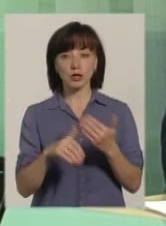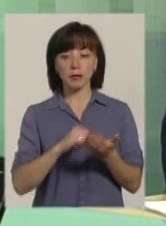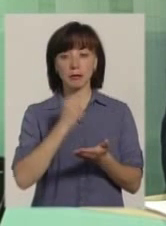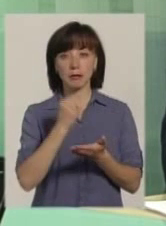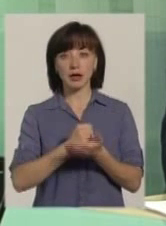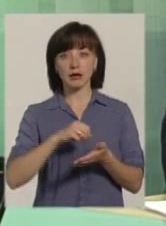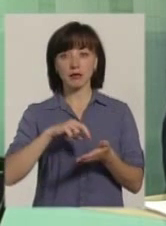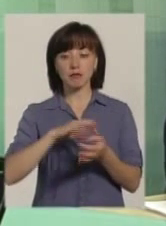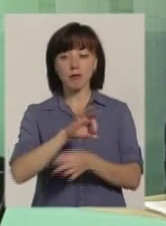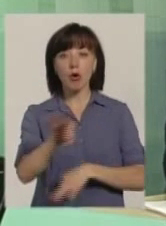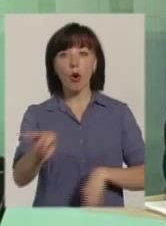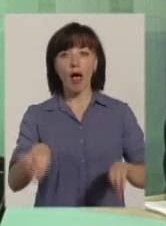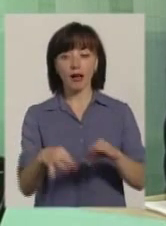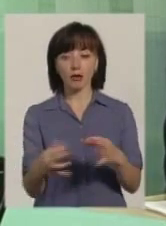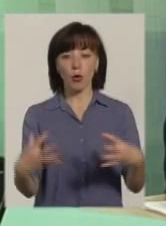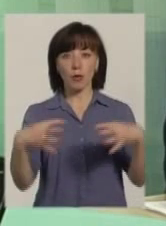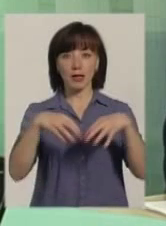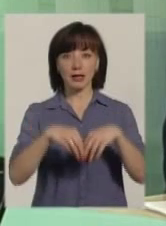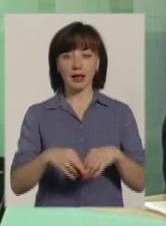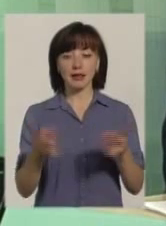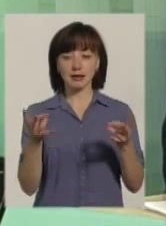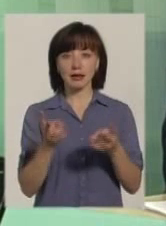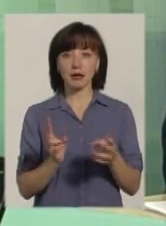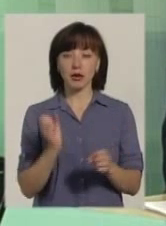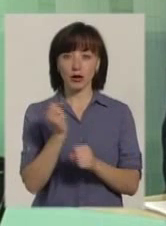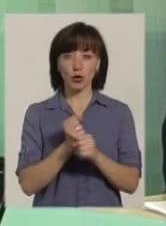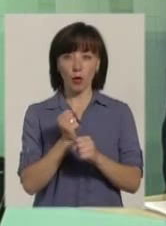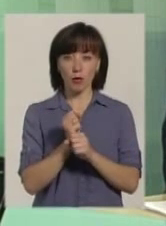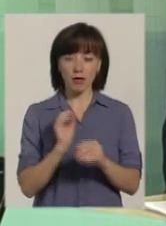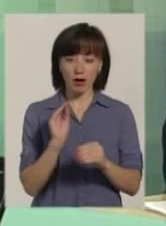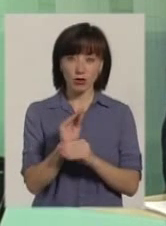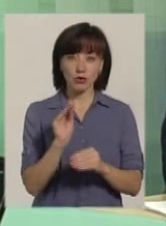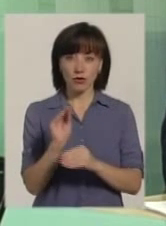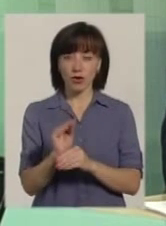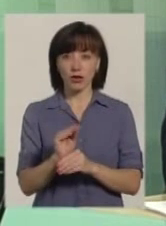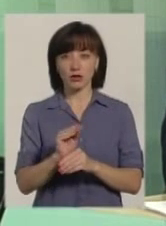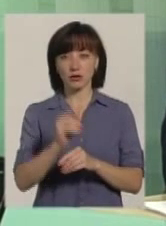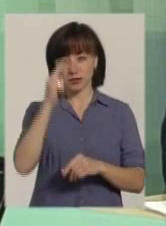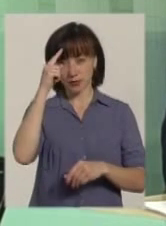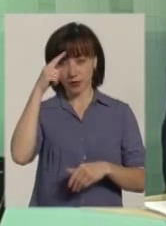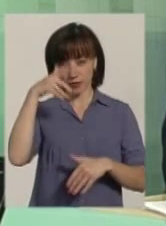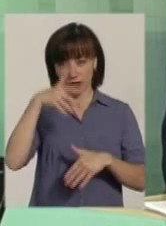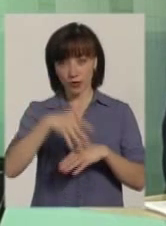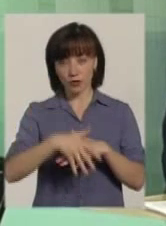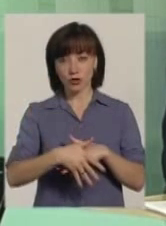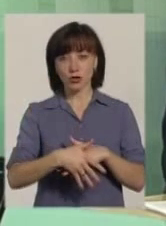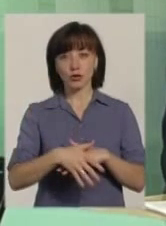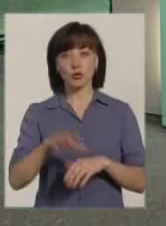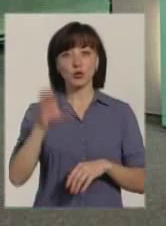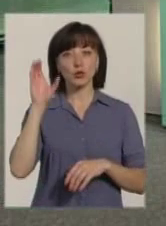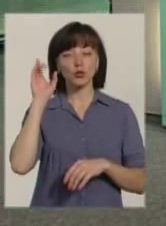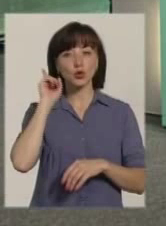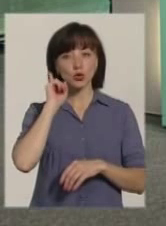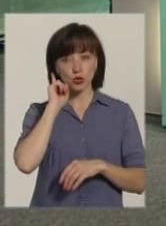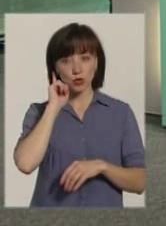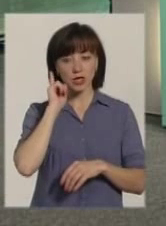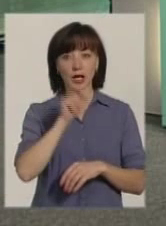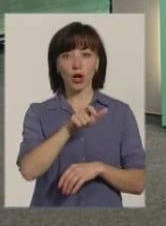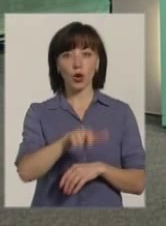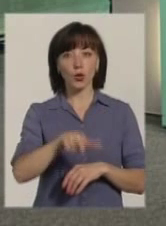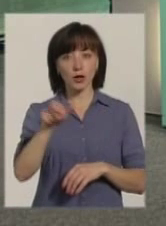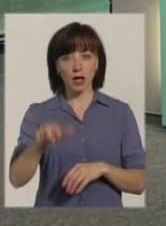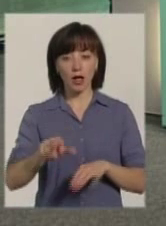перспективний проєкт об'єднання, треба допрацювати, вивчити, почути громаду, зрозуміти ці проблеми, допояснити.